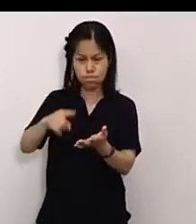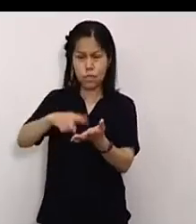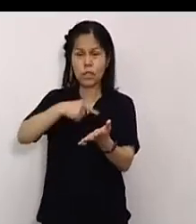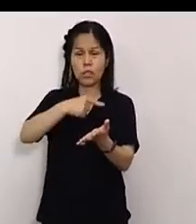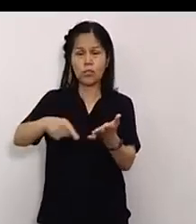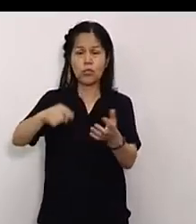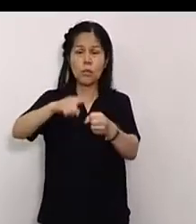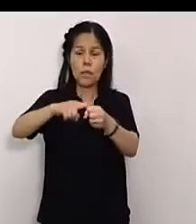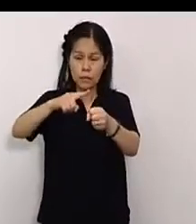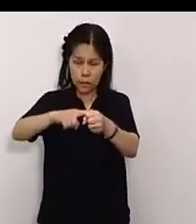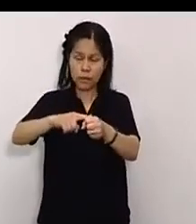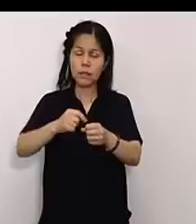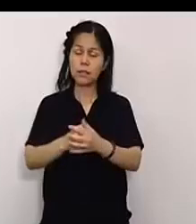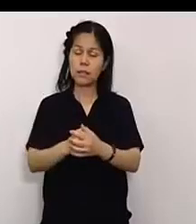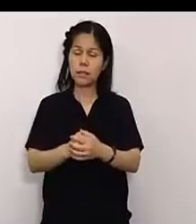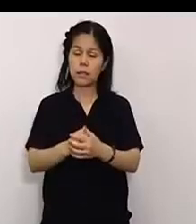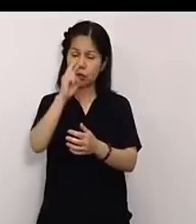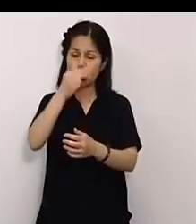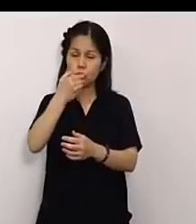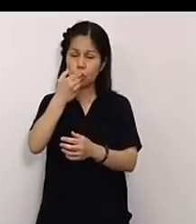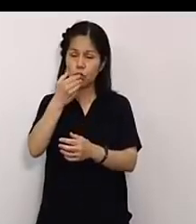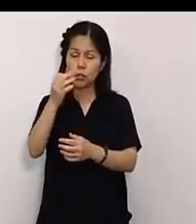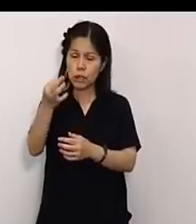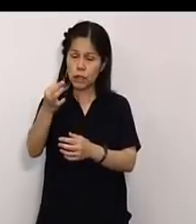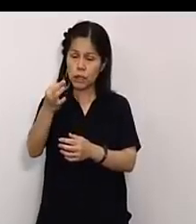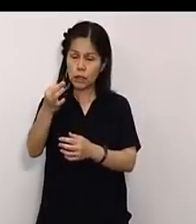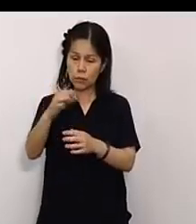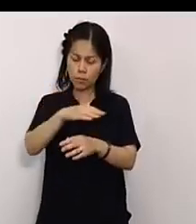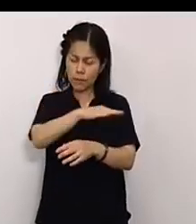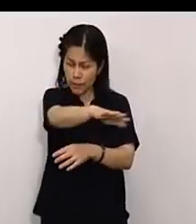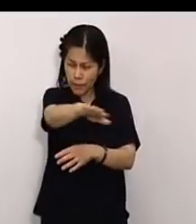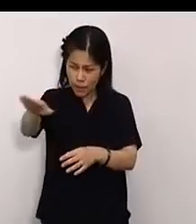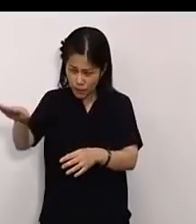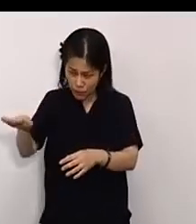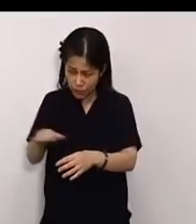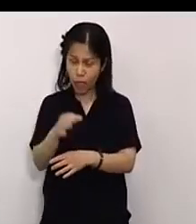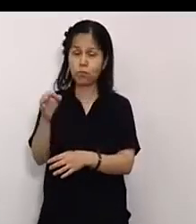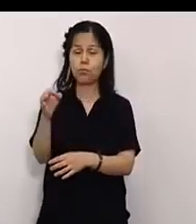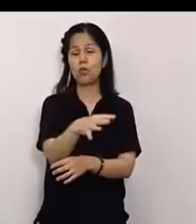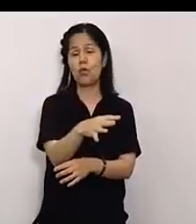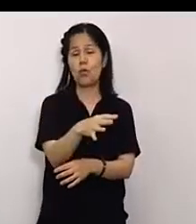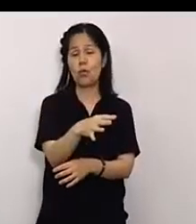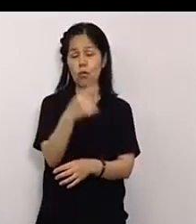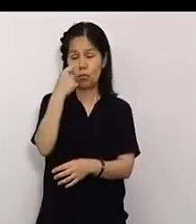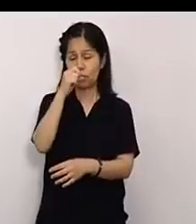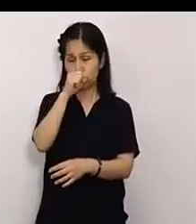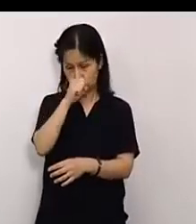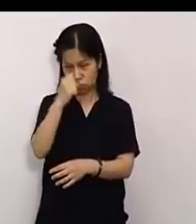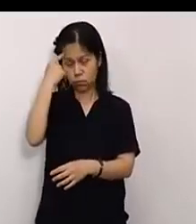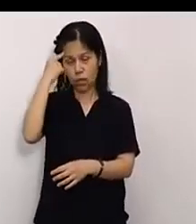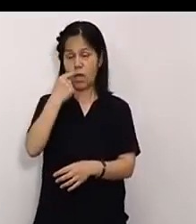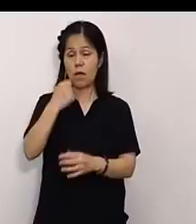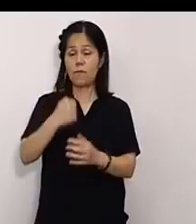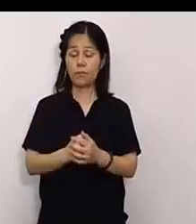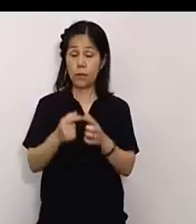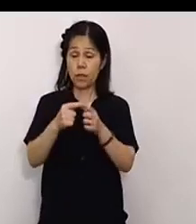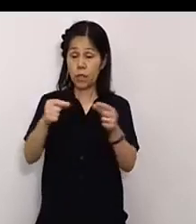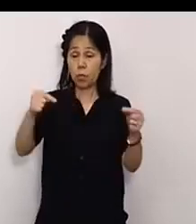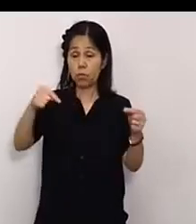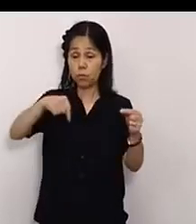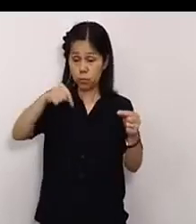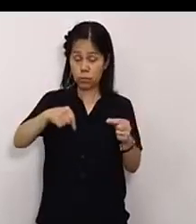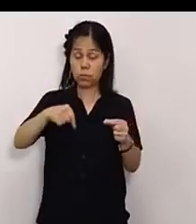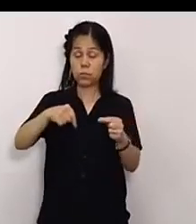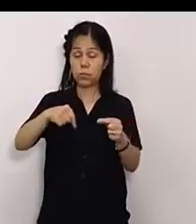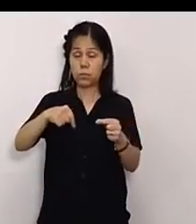も給食費は全て無償化すべきだと考えてます。日本の自治体ではまだ